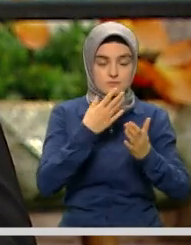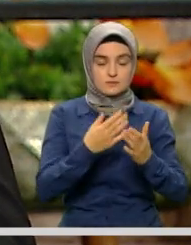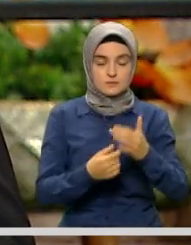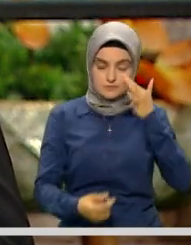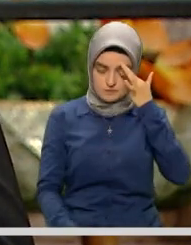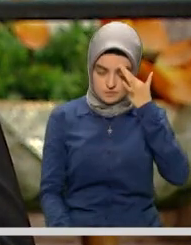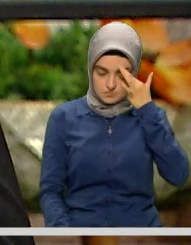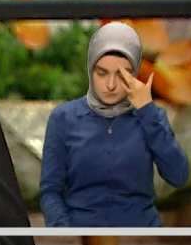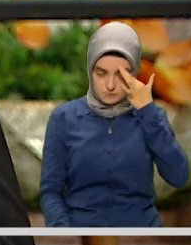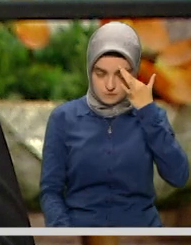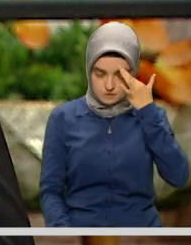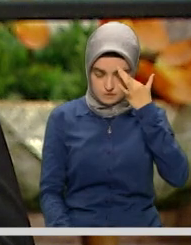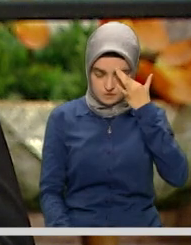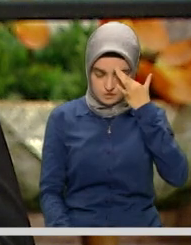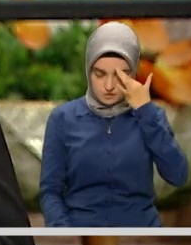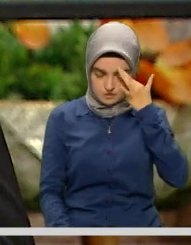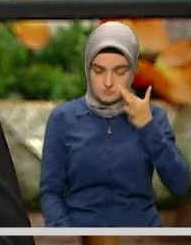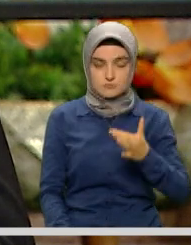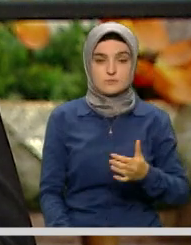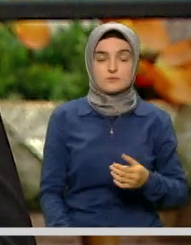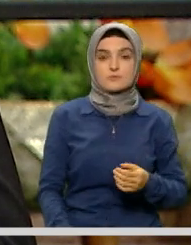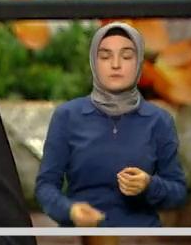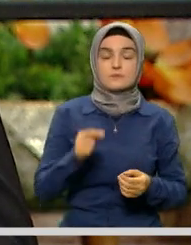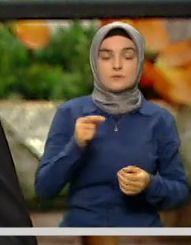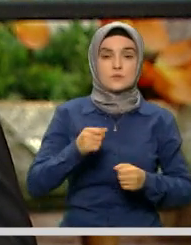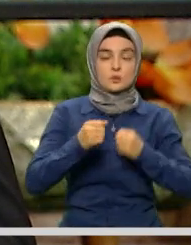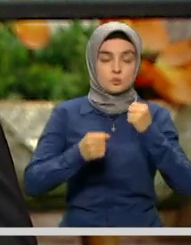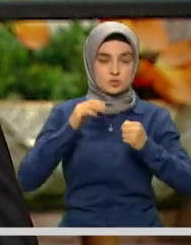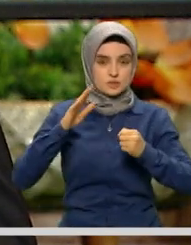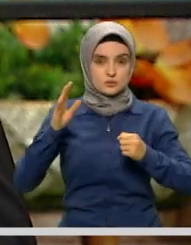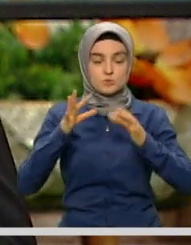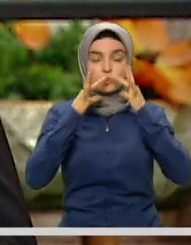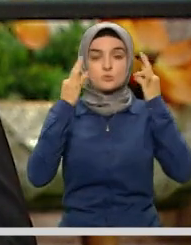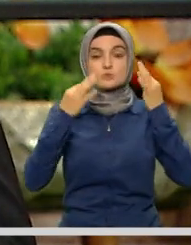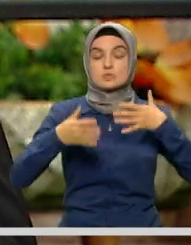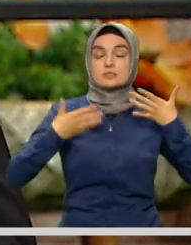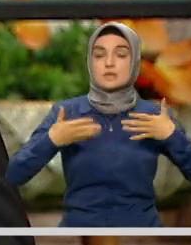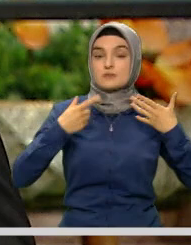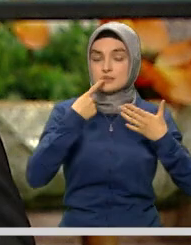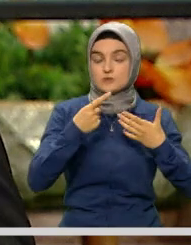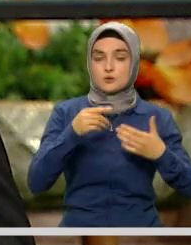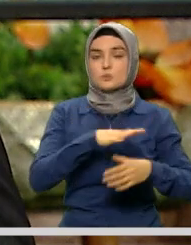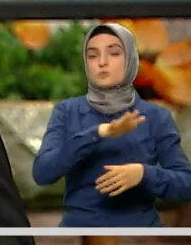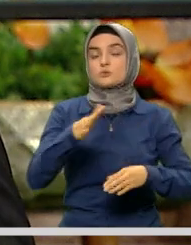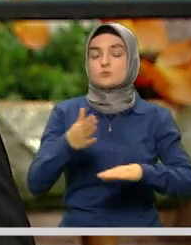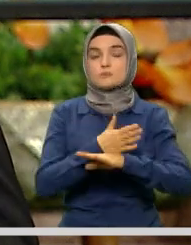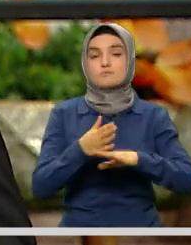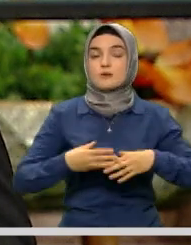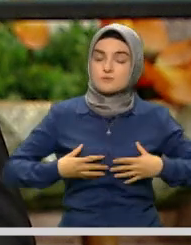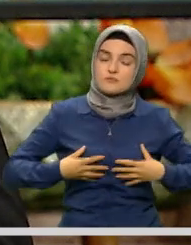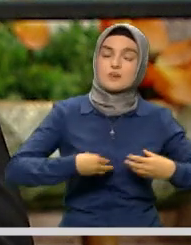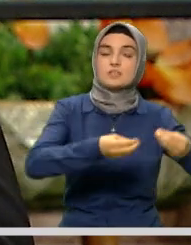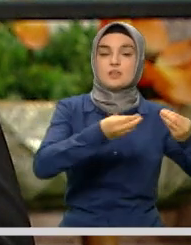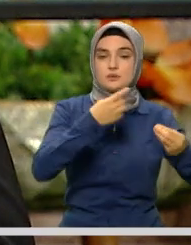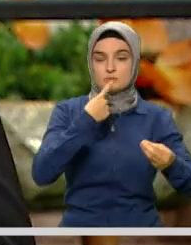Ka'b bin Malik Efendimiz Aleyhisselatü Vesselam'a. Ya Resulallah hani çok mutlu, çok sevinçli ve diyor ki bütün malımı feda ediyorum. Yani bütün